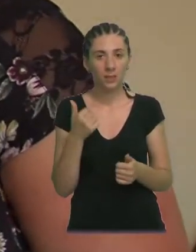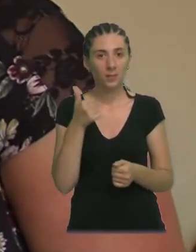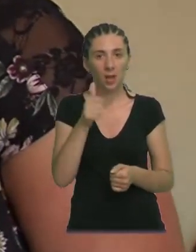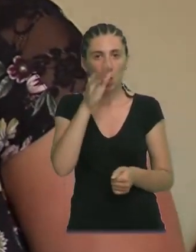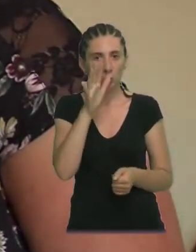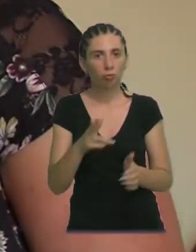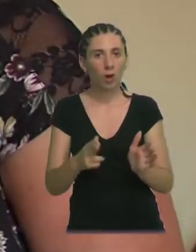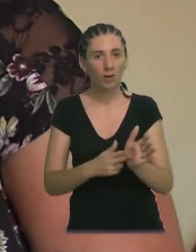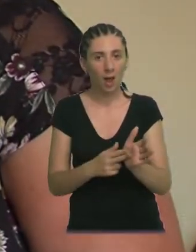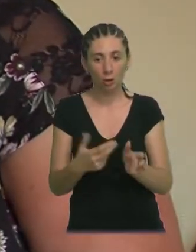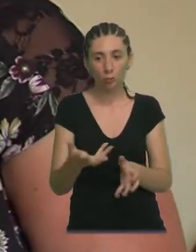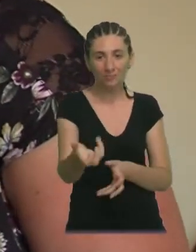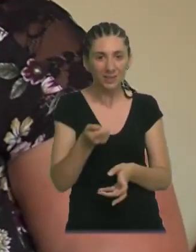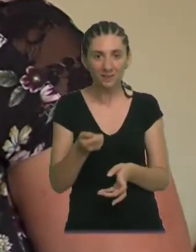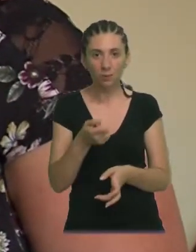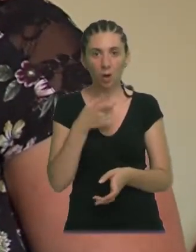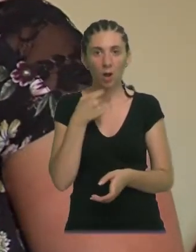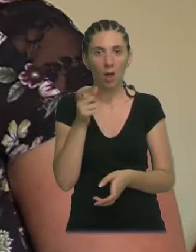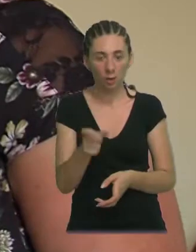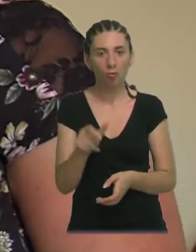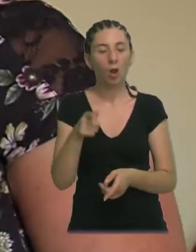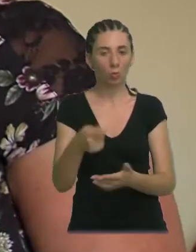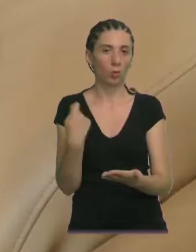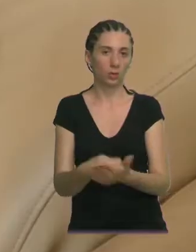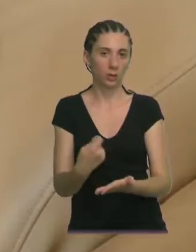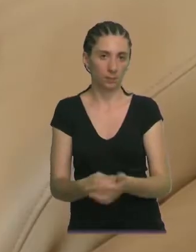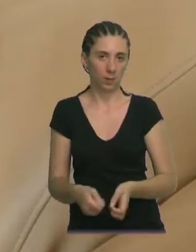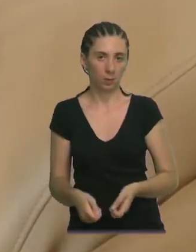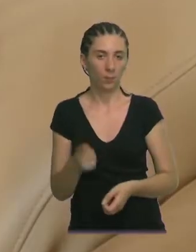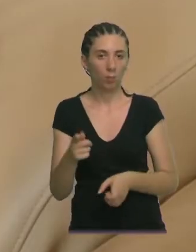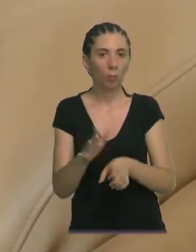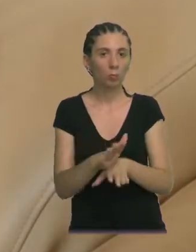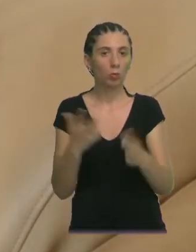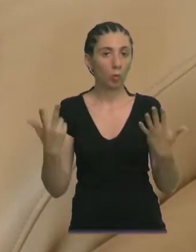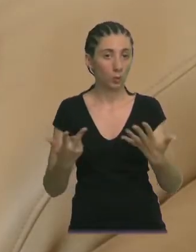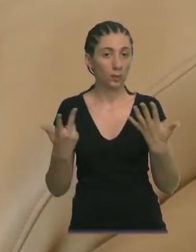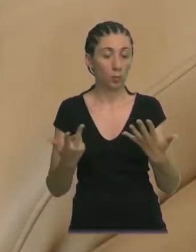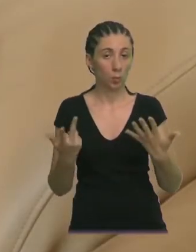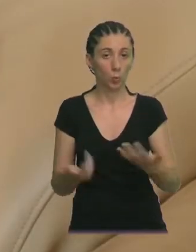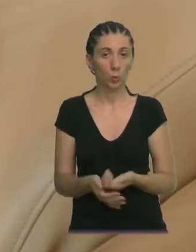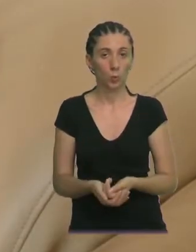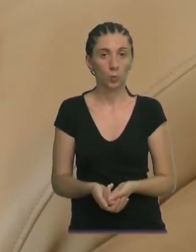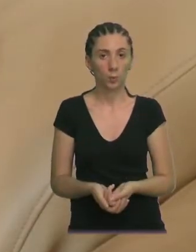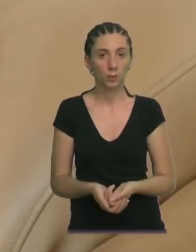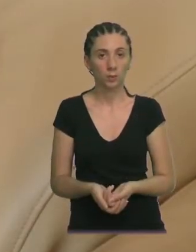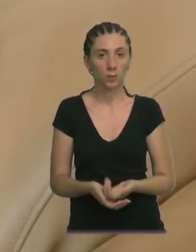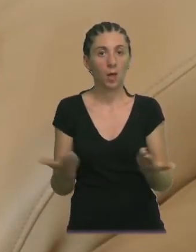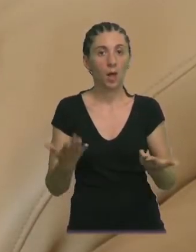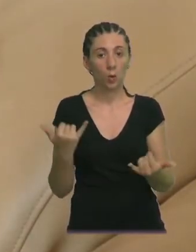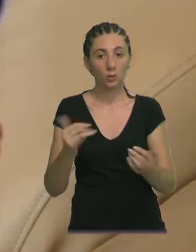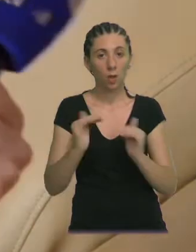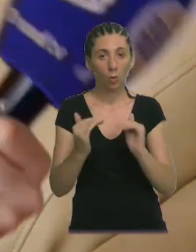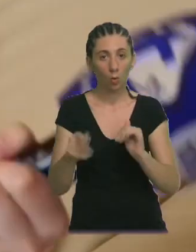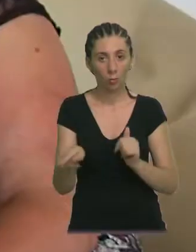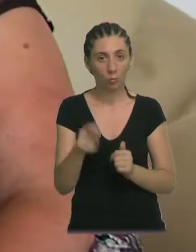jedan ružan način iz nje riječi izvukla, ali se isplatilo. Prošlo je to već 8 godina, rekli ste. Kakav je sad